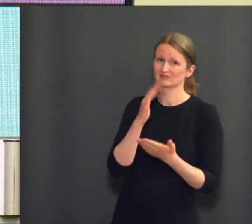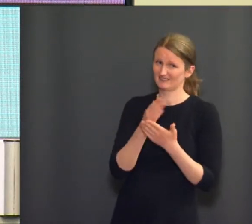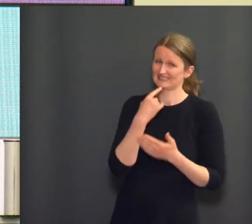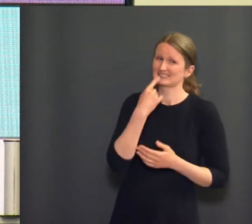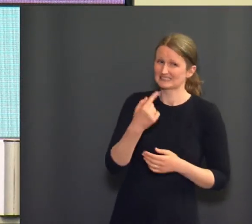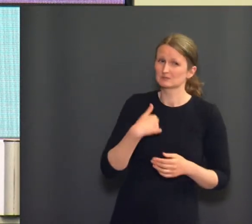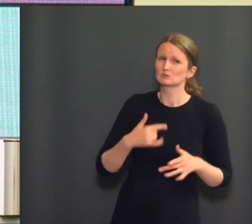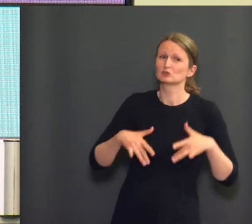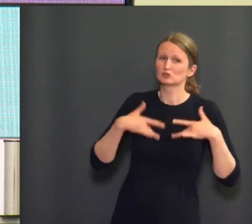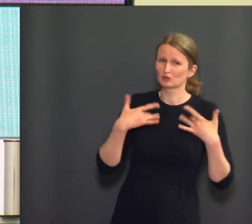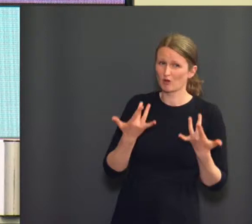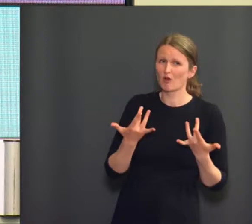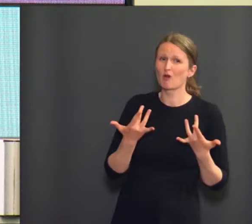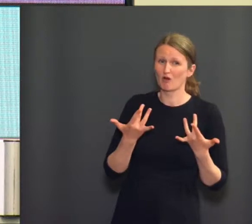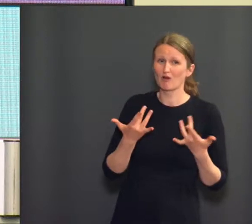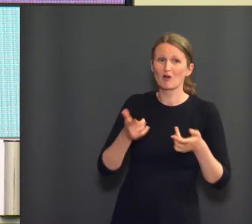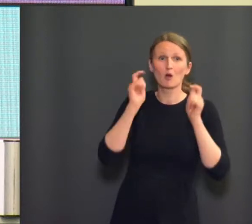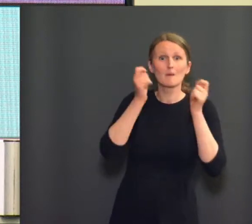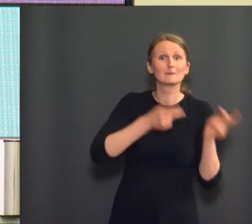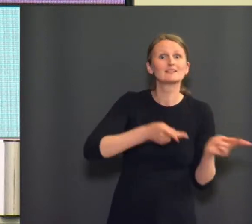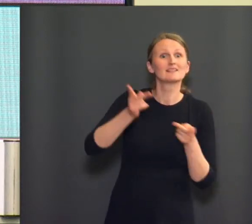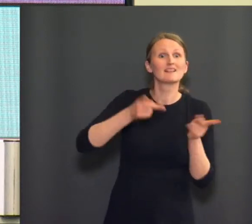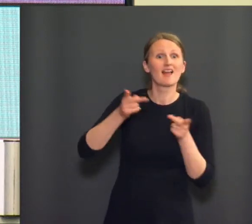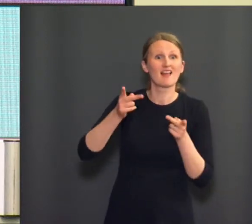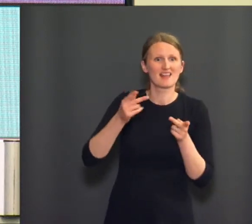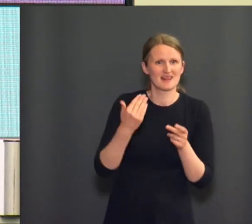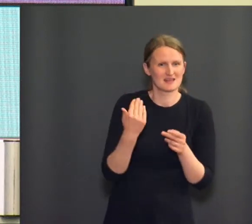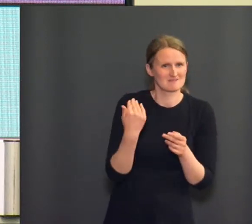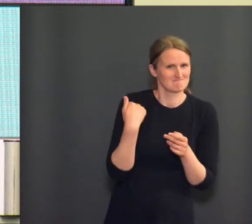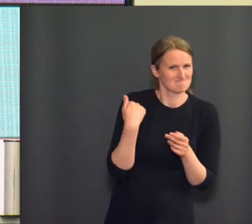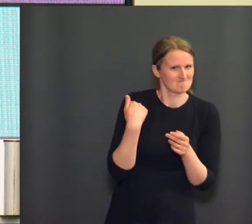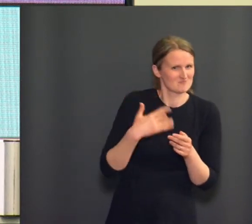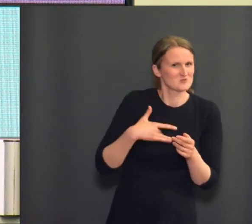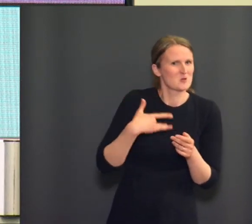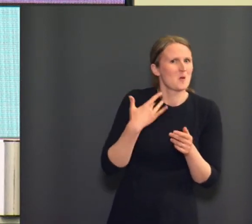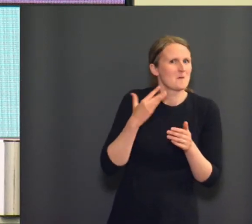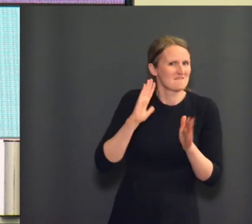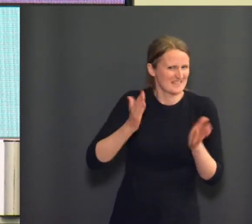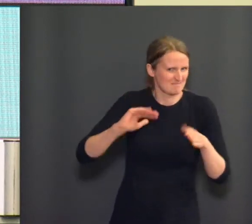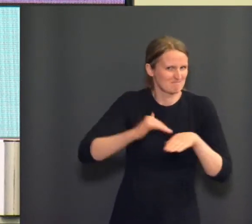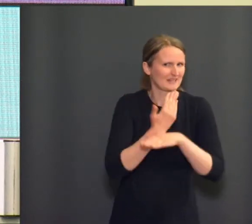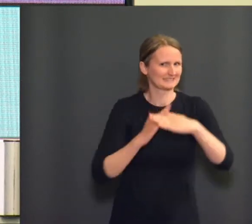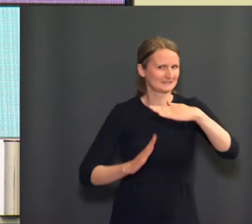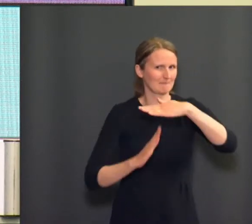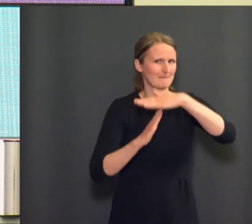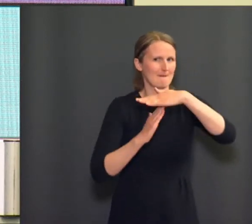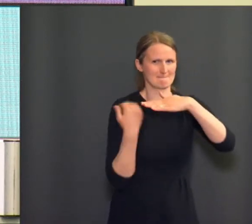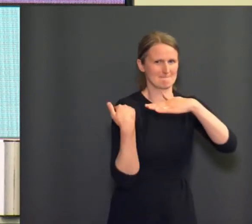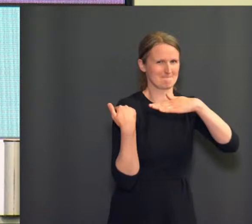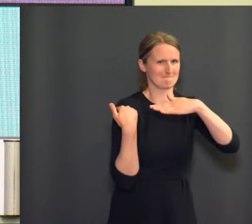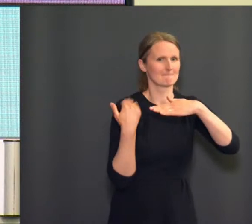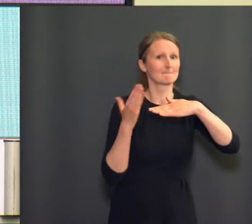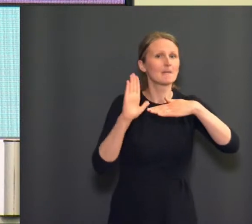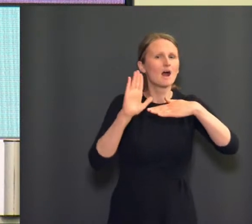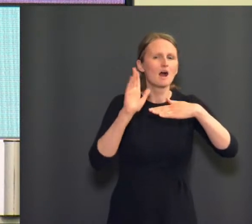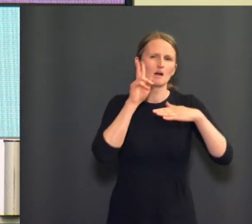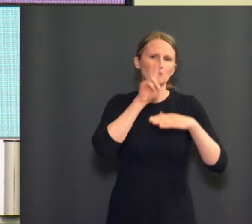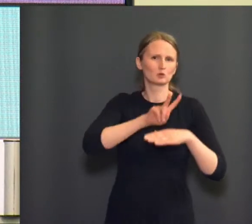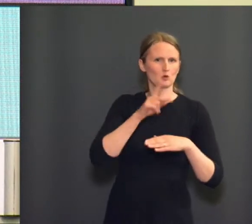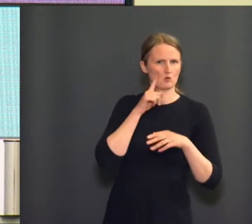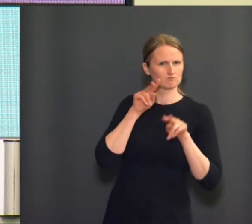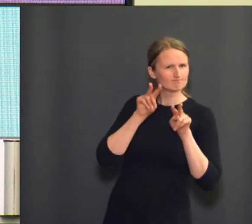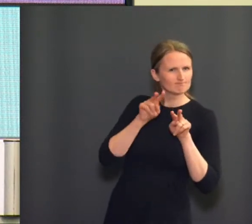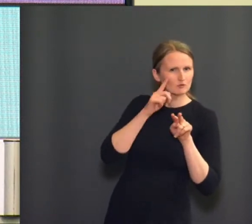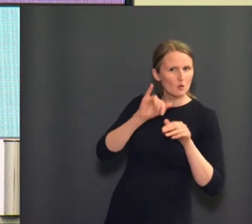C'est probablement le cas. Les jours qui viennent nous permettront de vérifier que nous ne faisons pas de mauvaises prédictions à